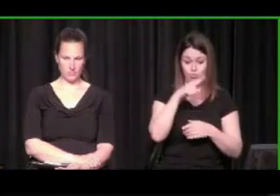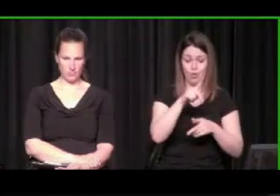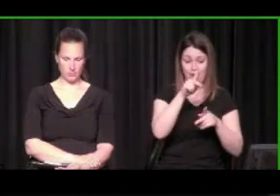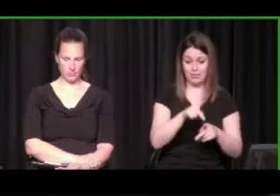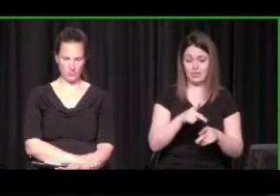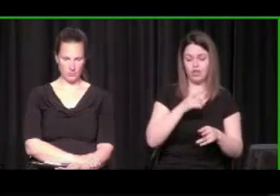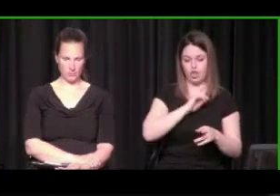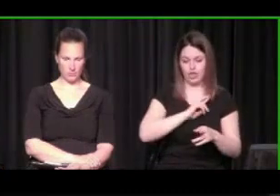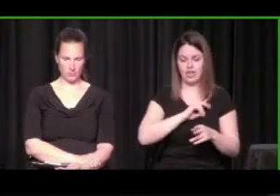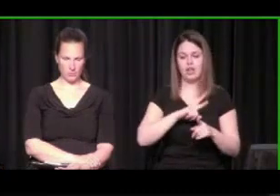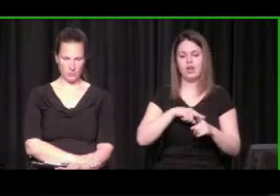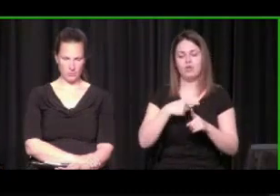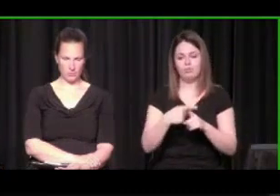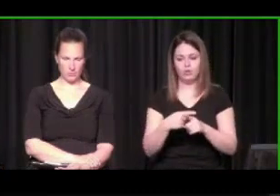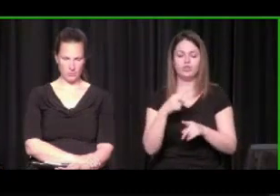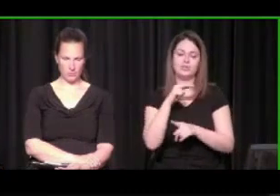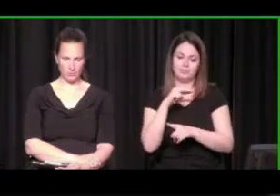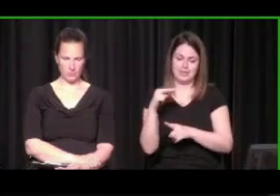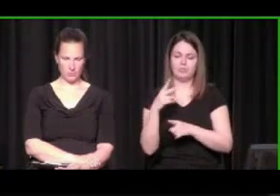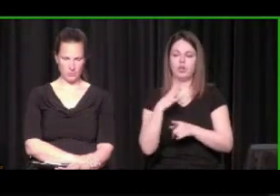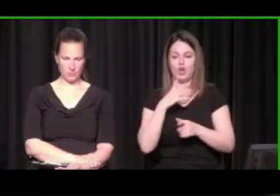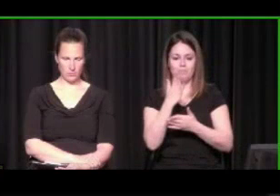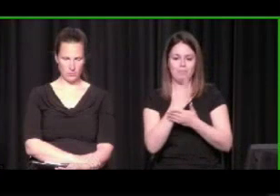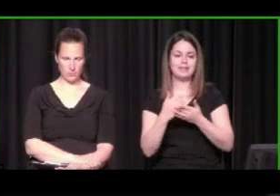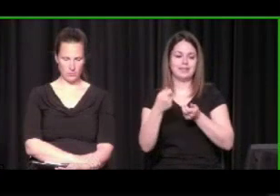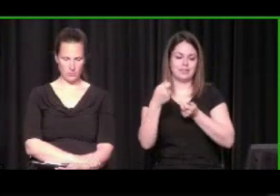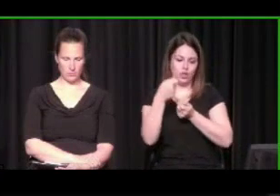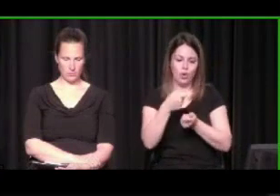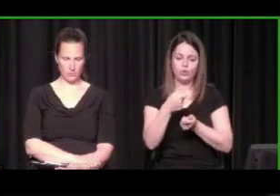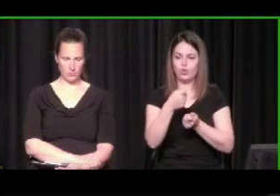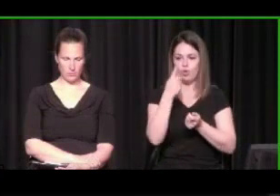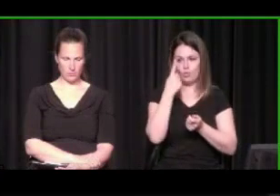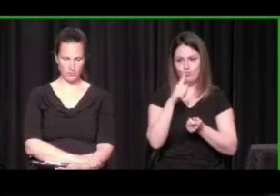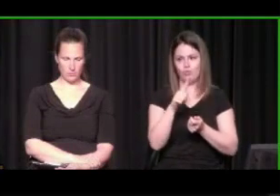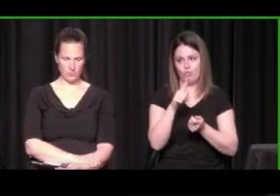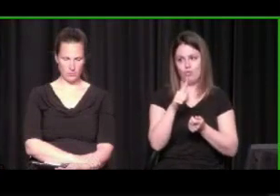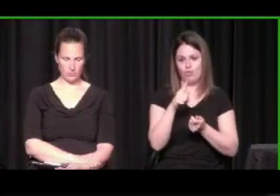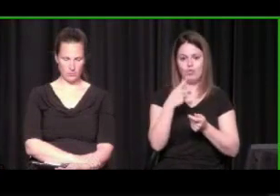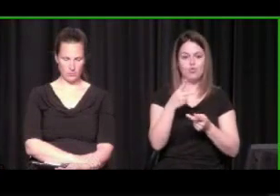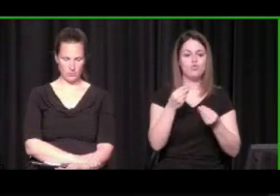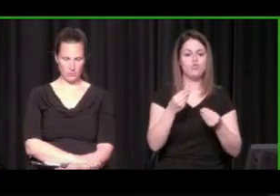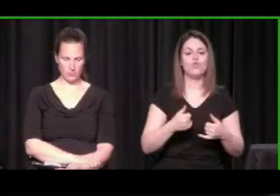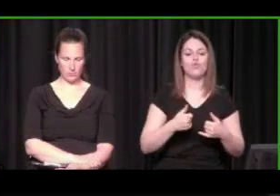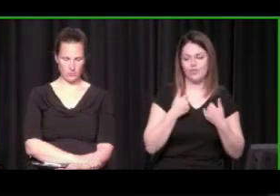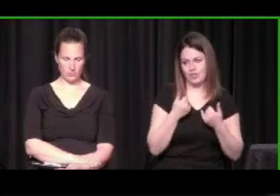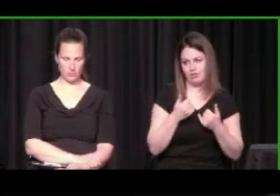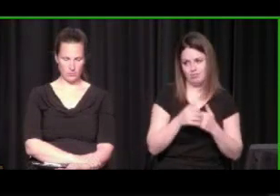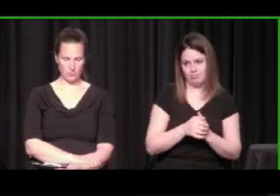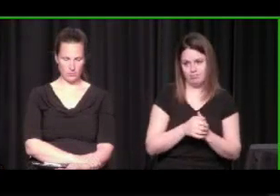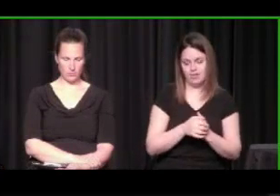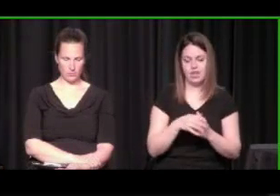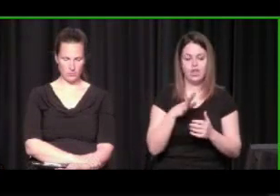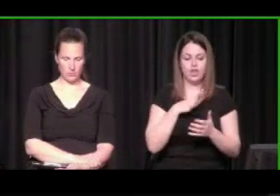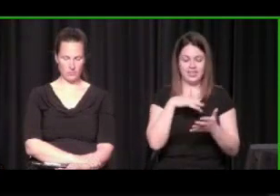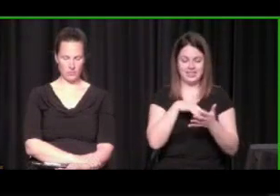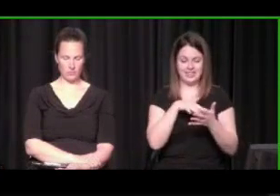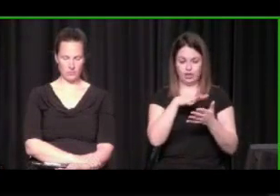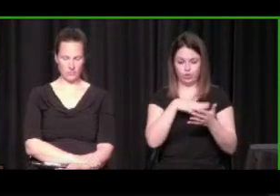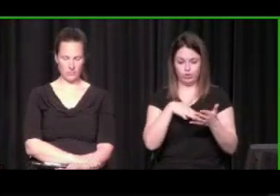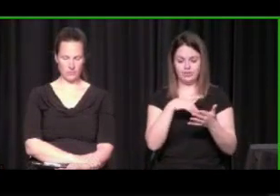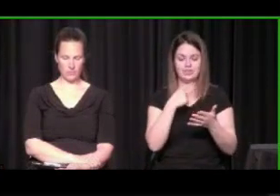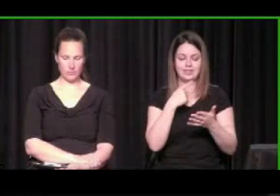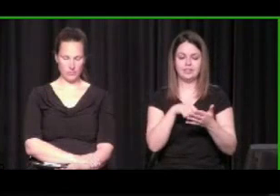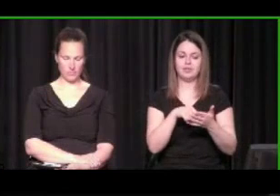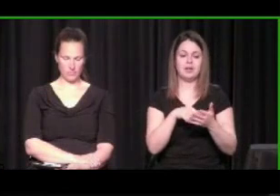fois, la perception de contrôle sur ce plan-là va généralement être faible, dans la mesure où certaines études vont même nous dire que la personne âgée n'est